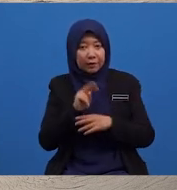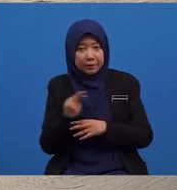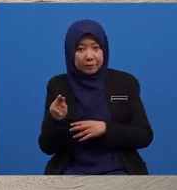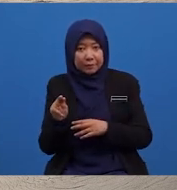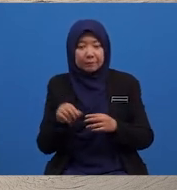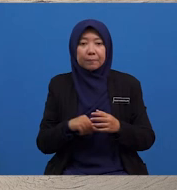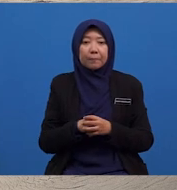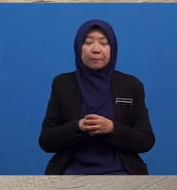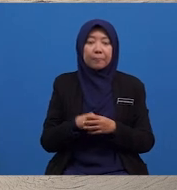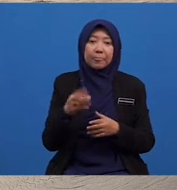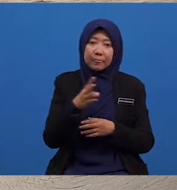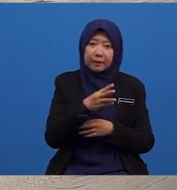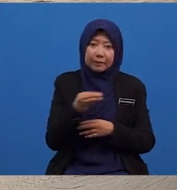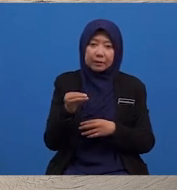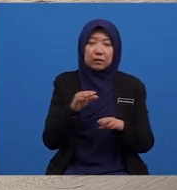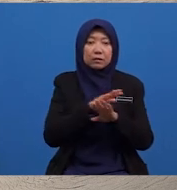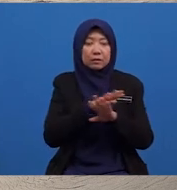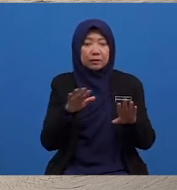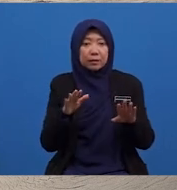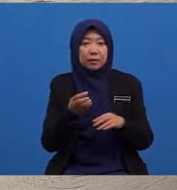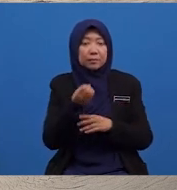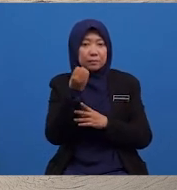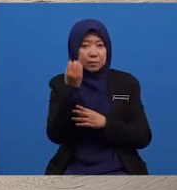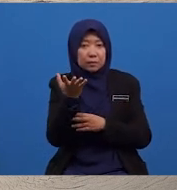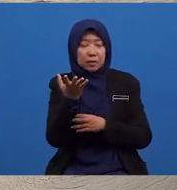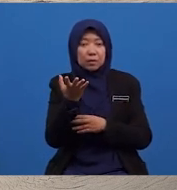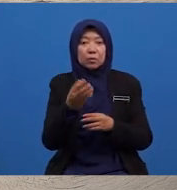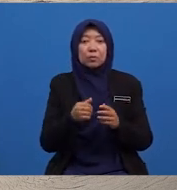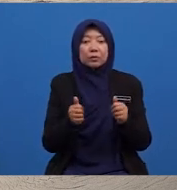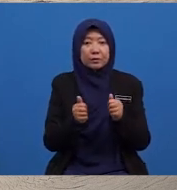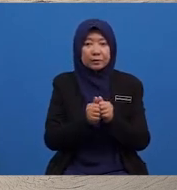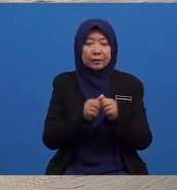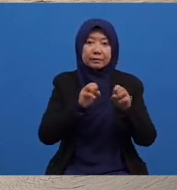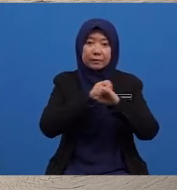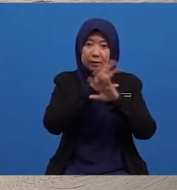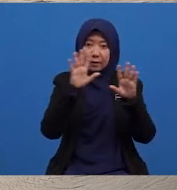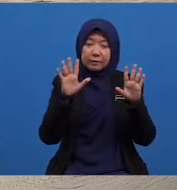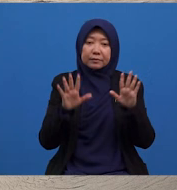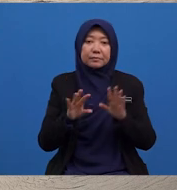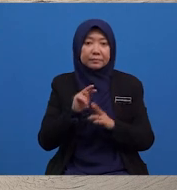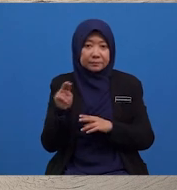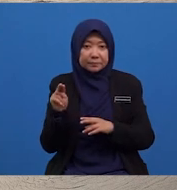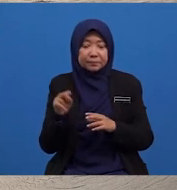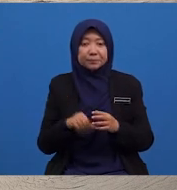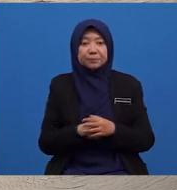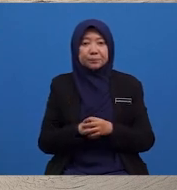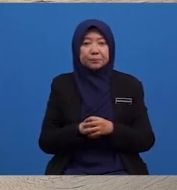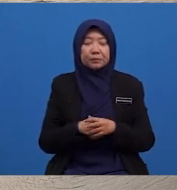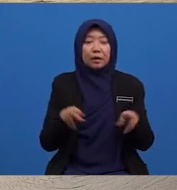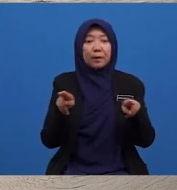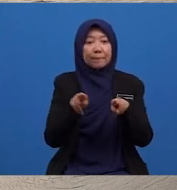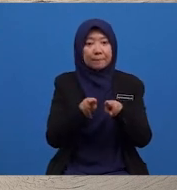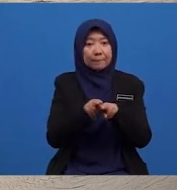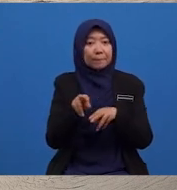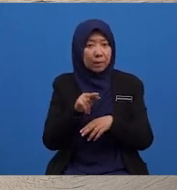B, yang tidak menyatakan perbandingan secara terang-terangan. Perumpamaan yang